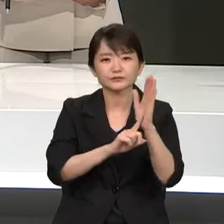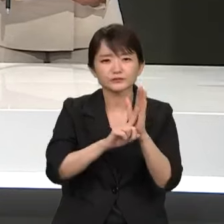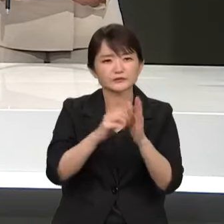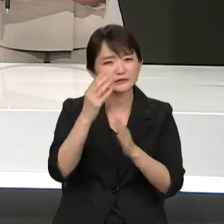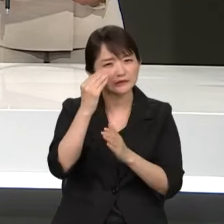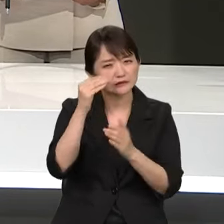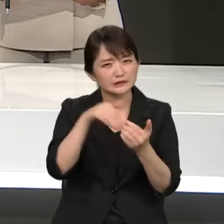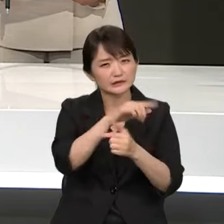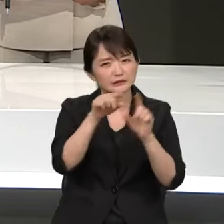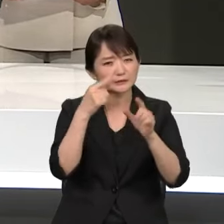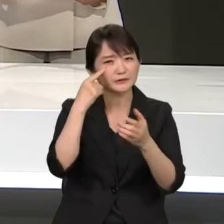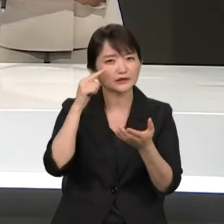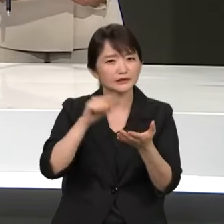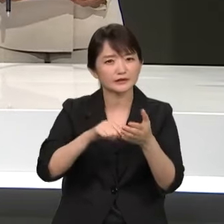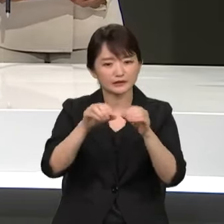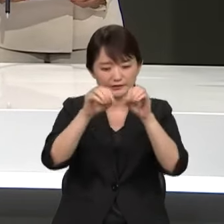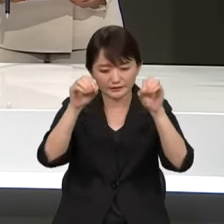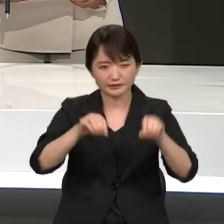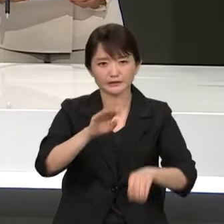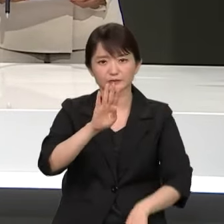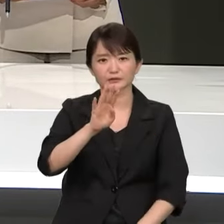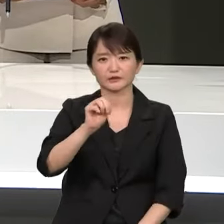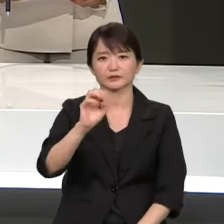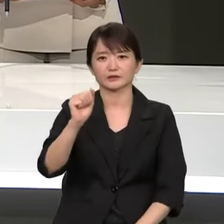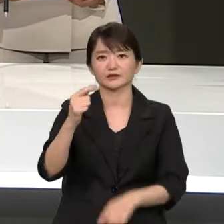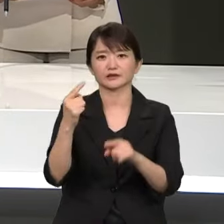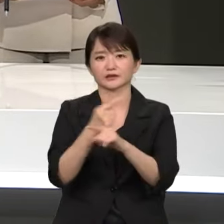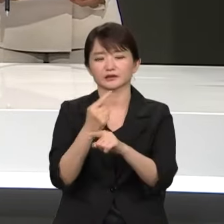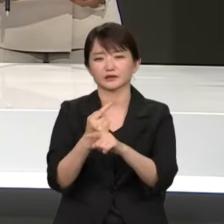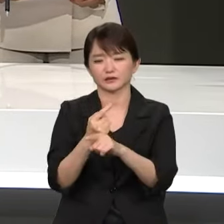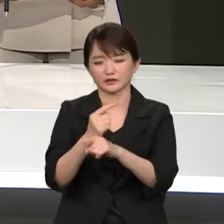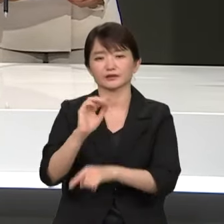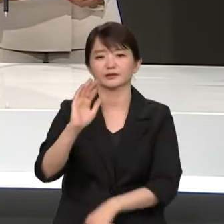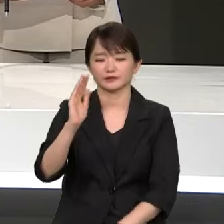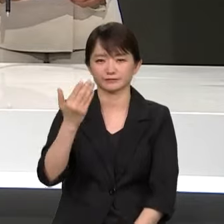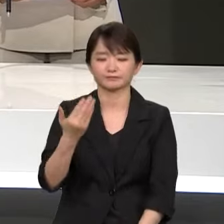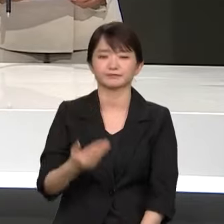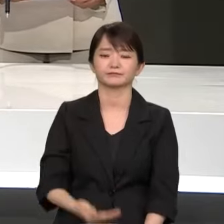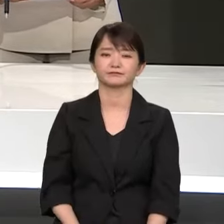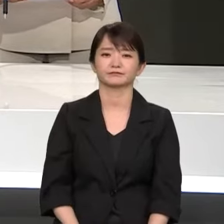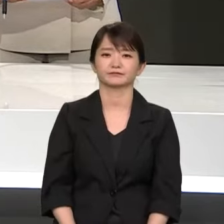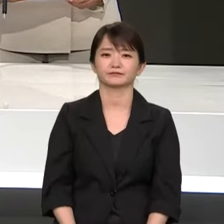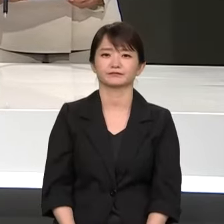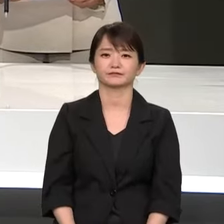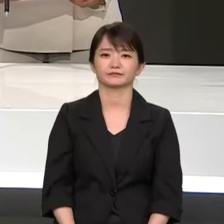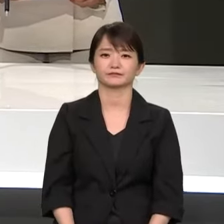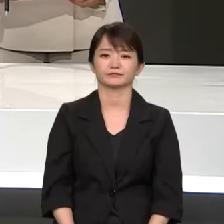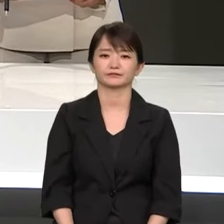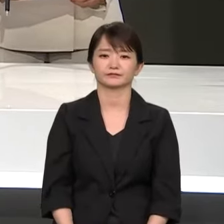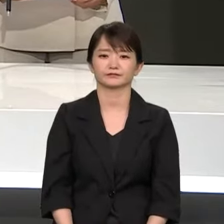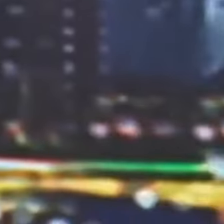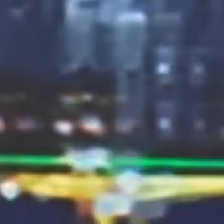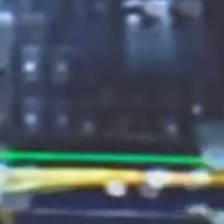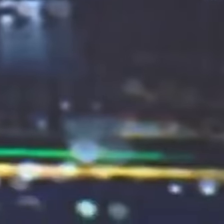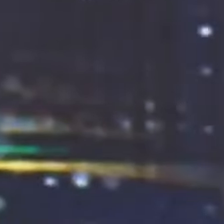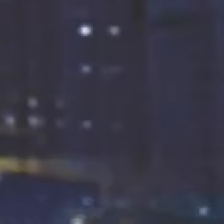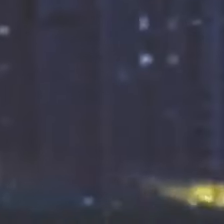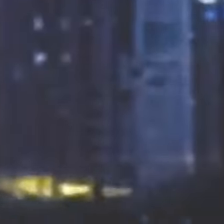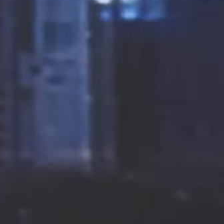조짐을 감지하는 시스템 BMS 개선에도 속도를 내야 합니다 jtbc 임입니다